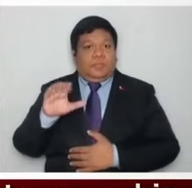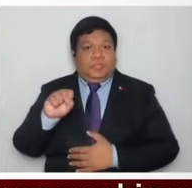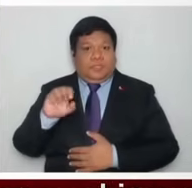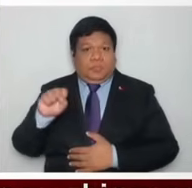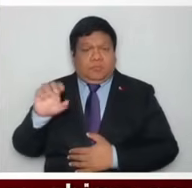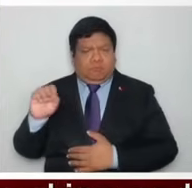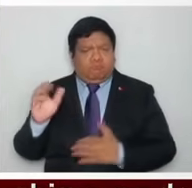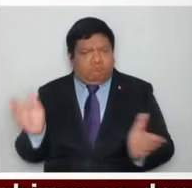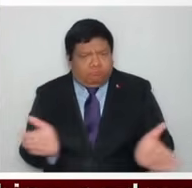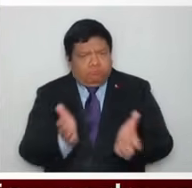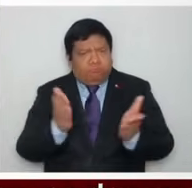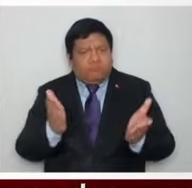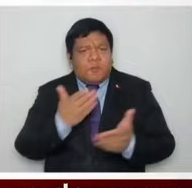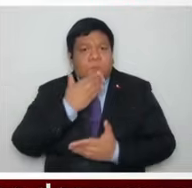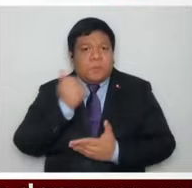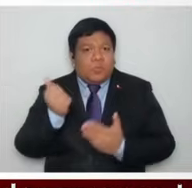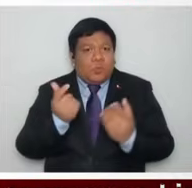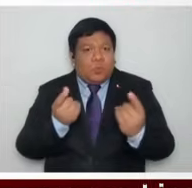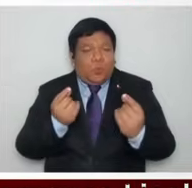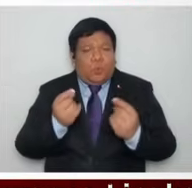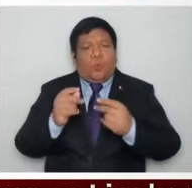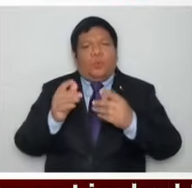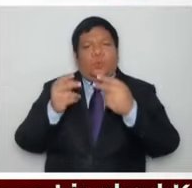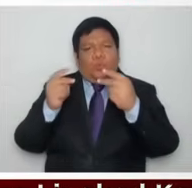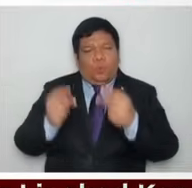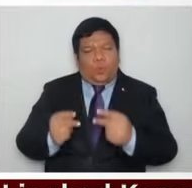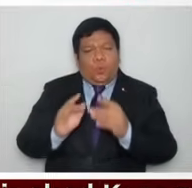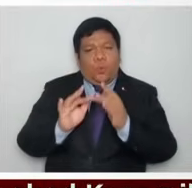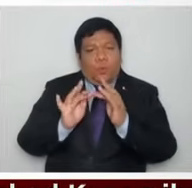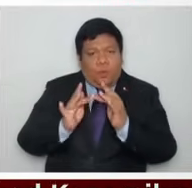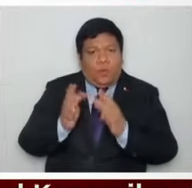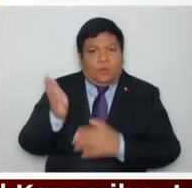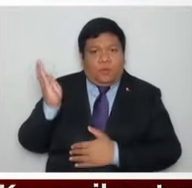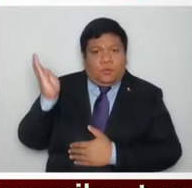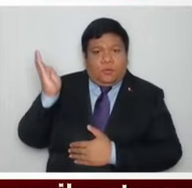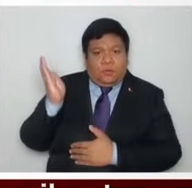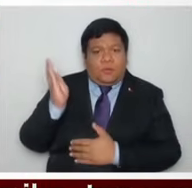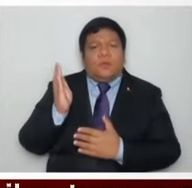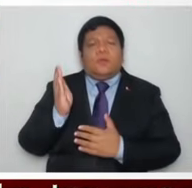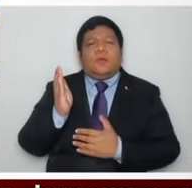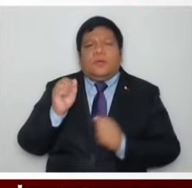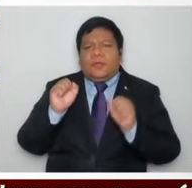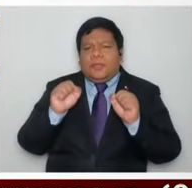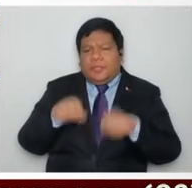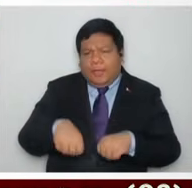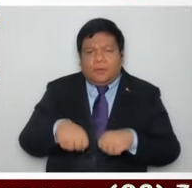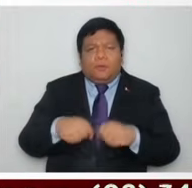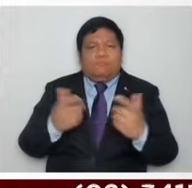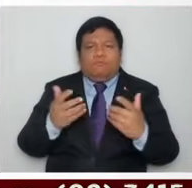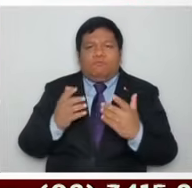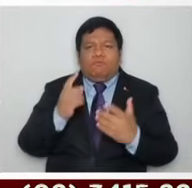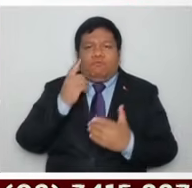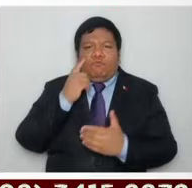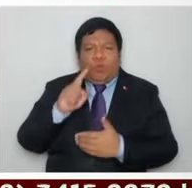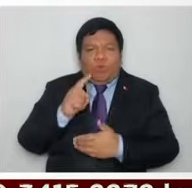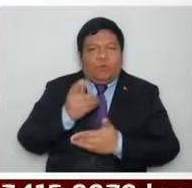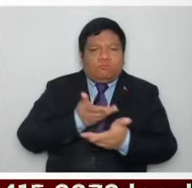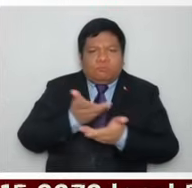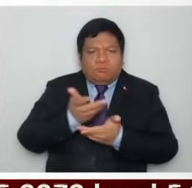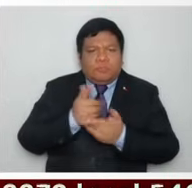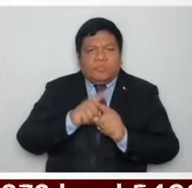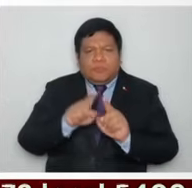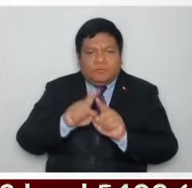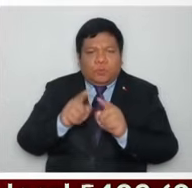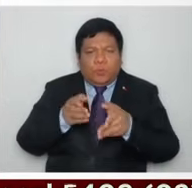na makipag-transaksyon online sa my.sss website o sa enhanced SSS mobile app. Mas mabilis umano